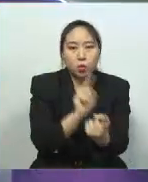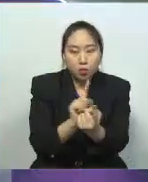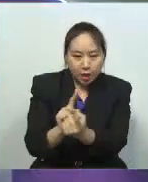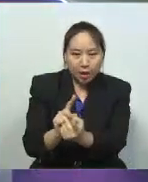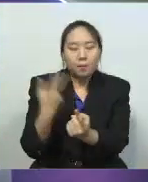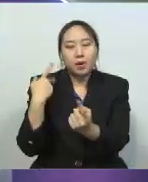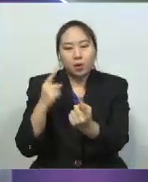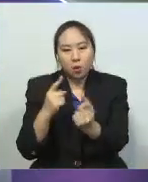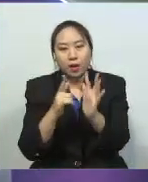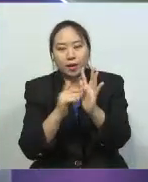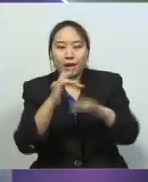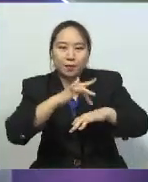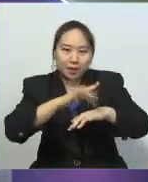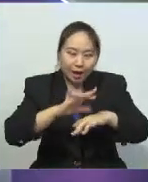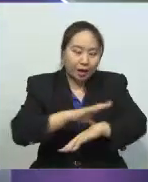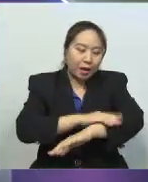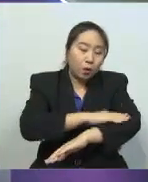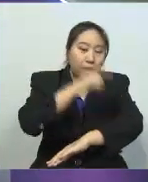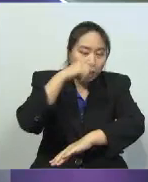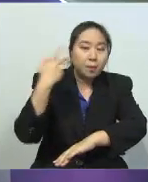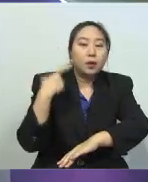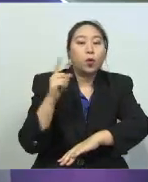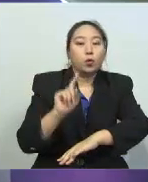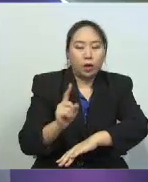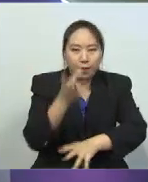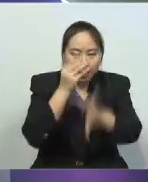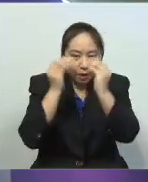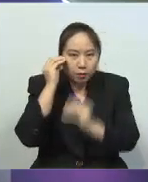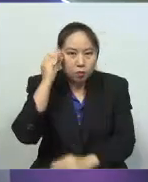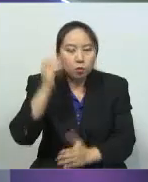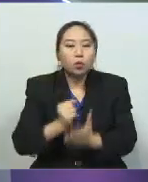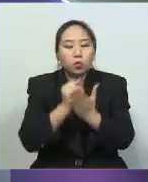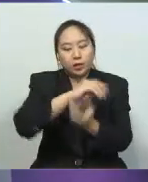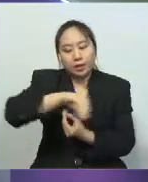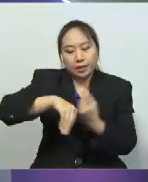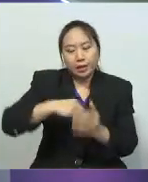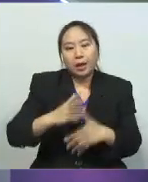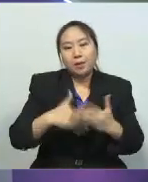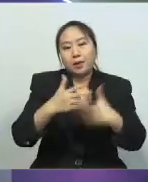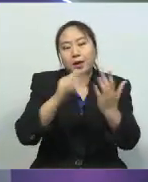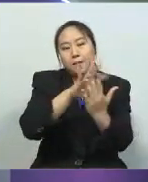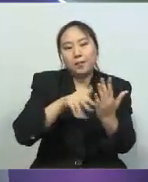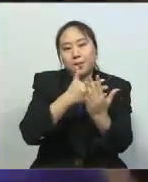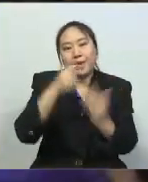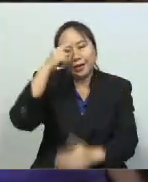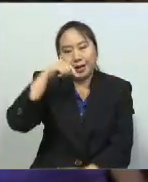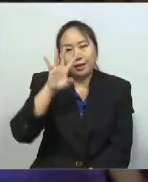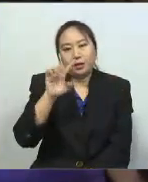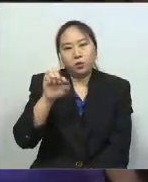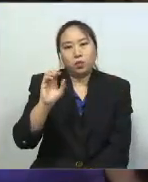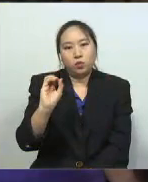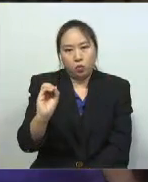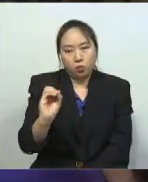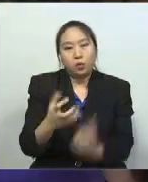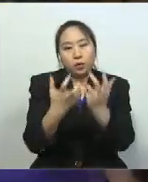ณค่าของสมุนไพรและการนวดไทยซึ่งถือว่ามีส่วนในการขับเคลื่อนเศรษฐกิจของประเทศตามนโยบายไทยแลนด์